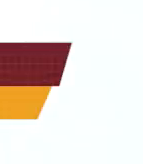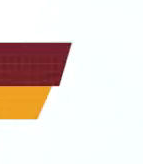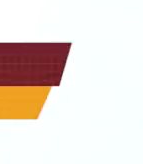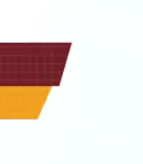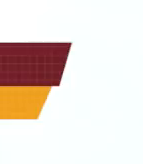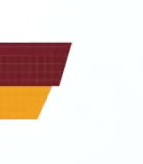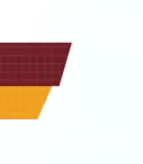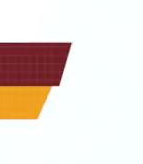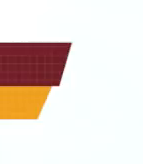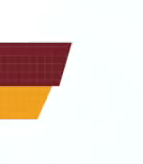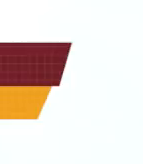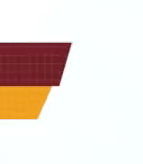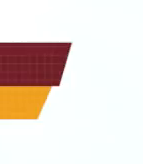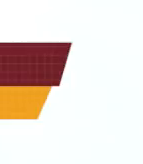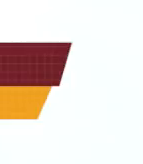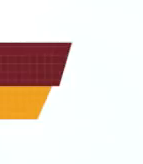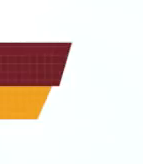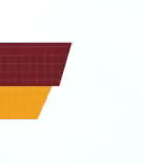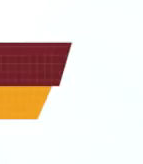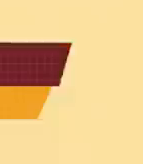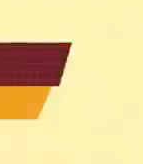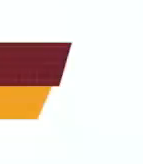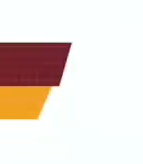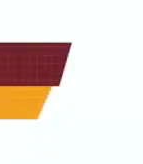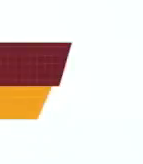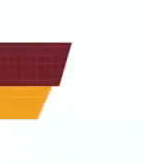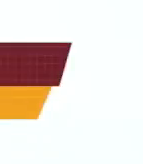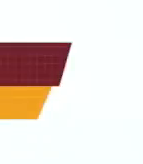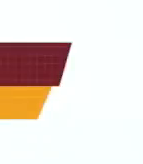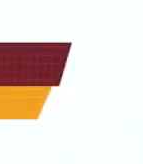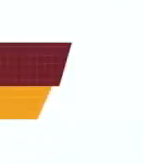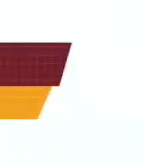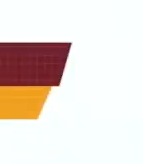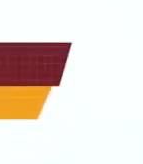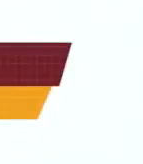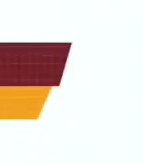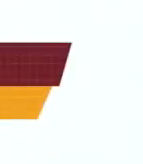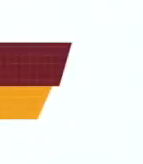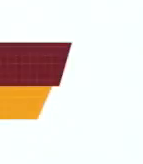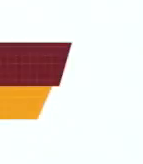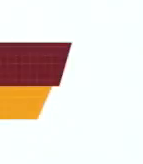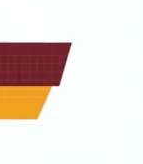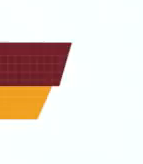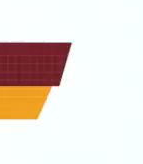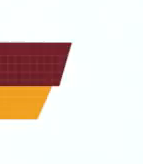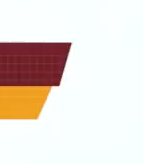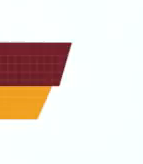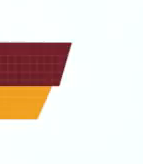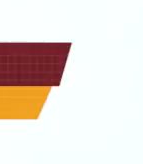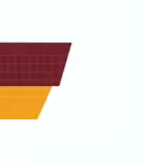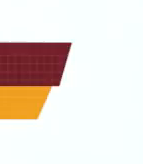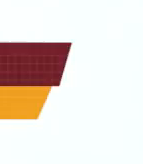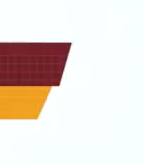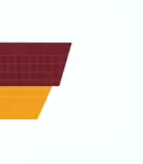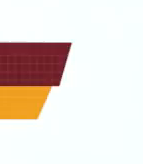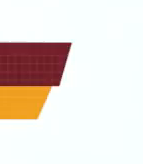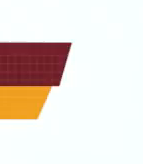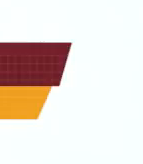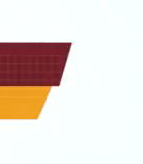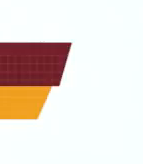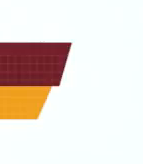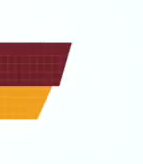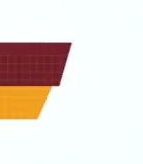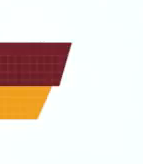lang problema. Sama ng loob ang binibigay mo sa akin. Naiintindihan po namin, ma'am. Kaya po, sasamahan po namin kayo, yung ng